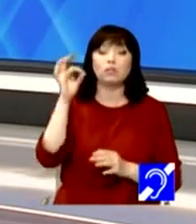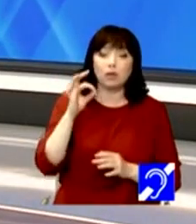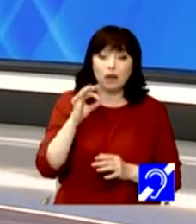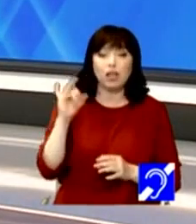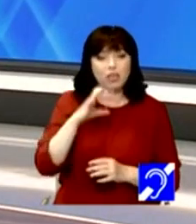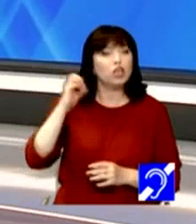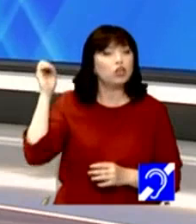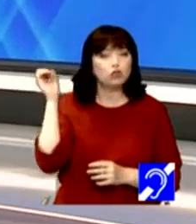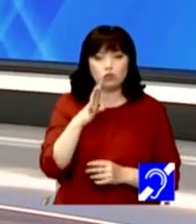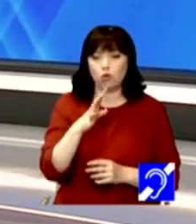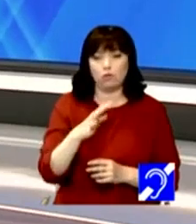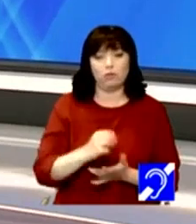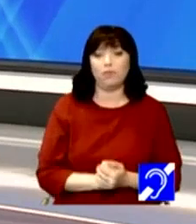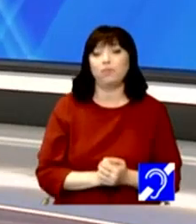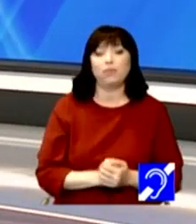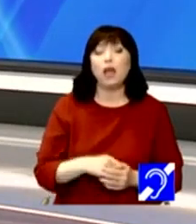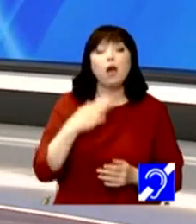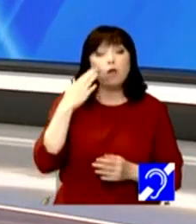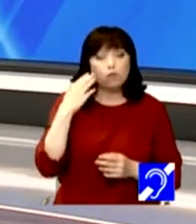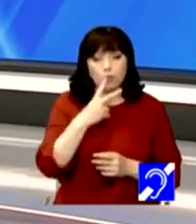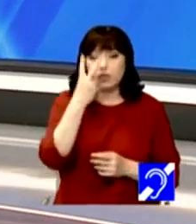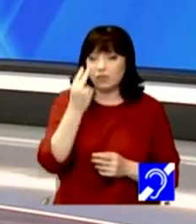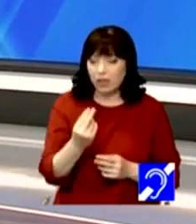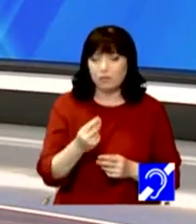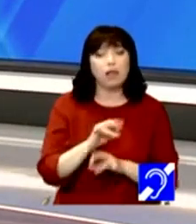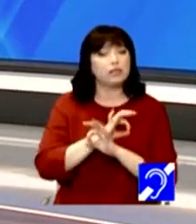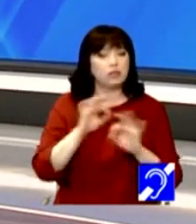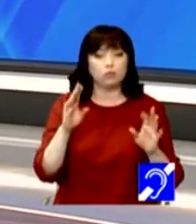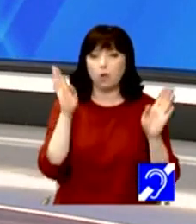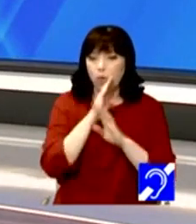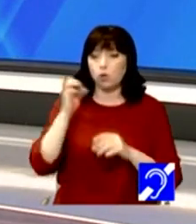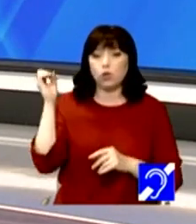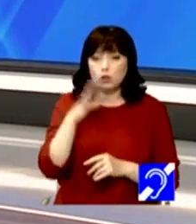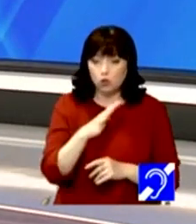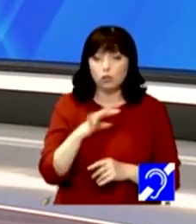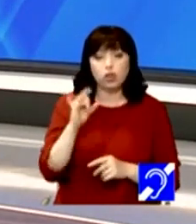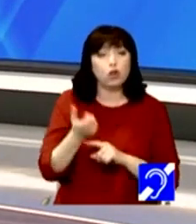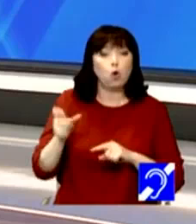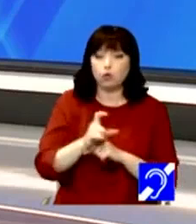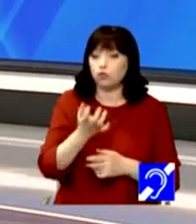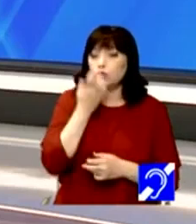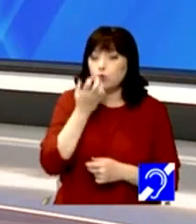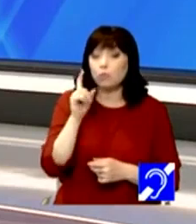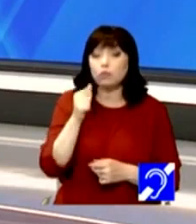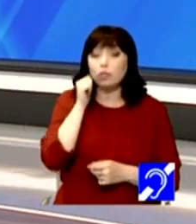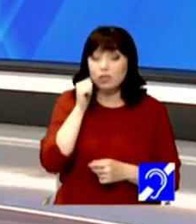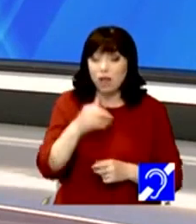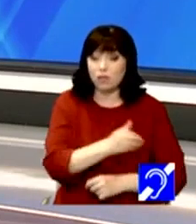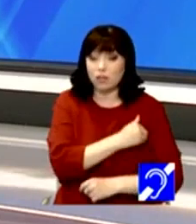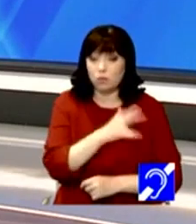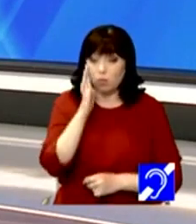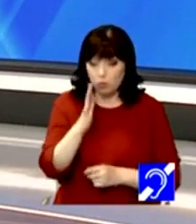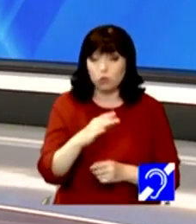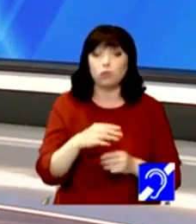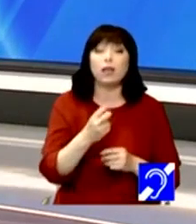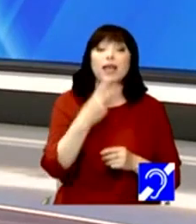și un soare generos. În România urmează două zile cu vreme frumoasă și însorită, dar și deosebit de caldă, pentru că mâine se anunță temperaturi